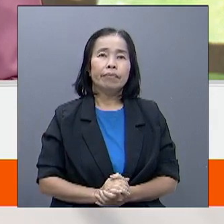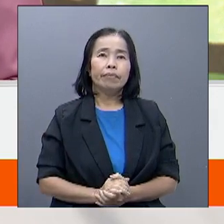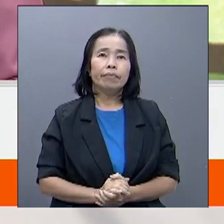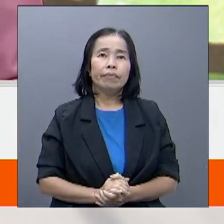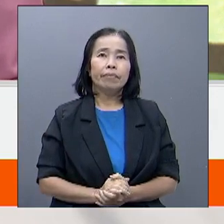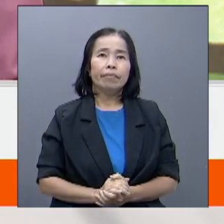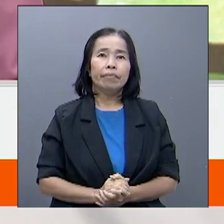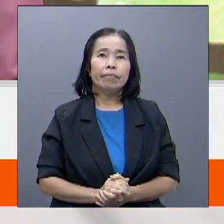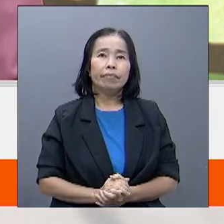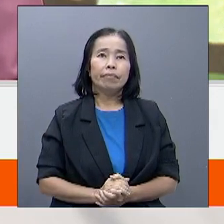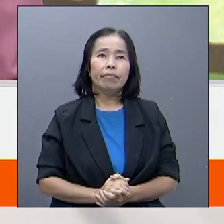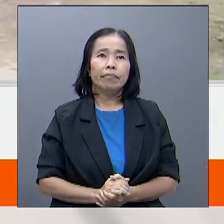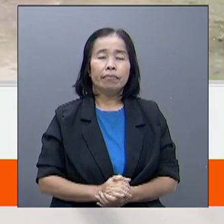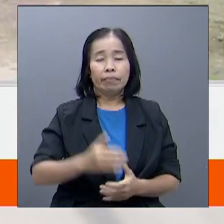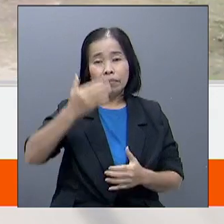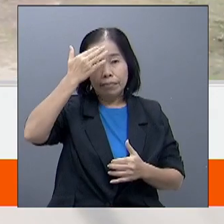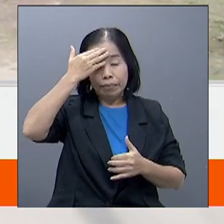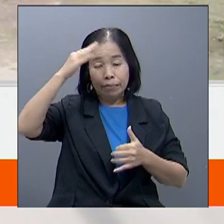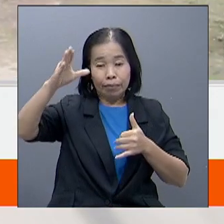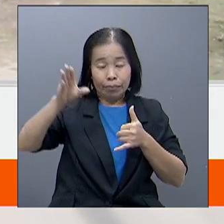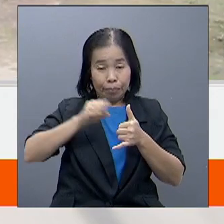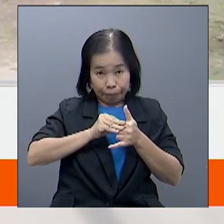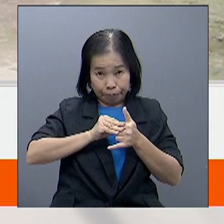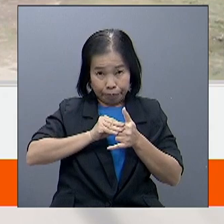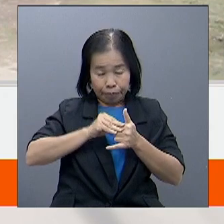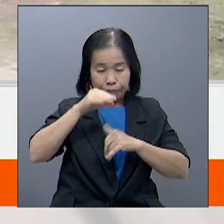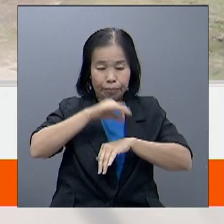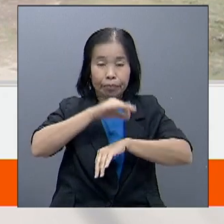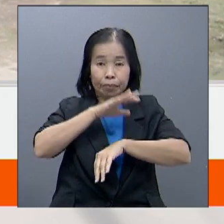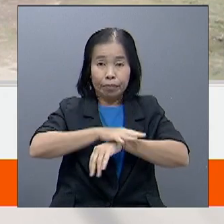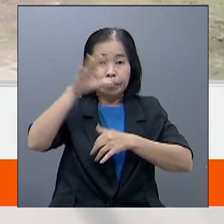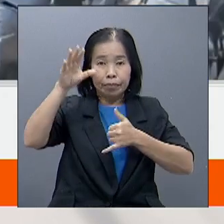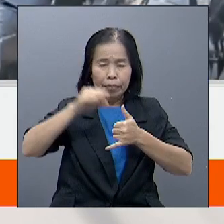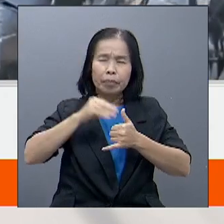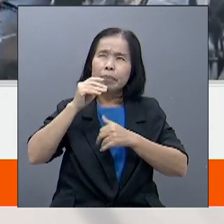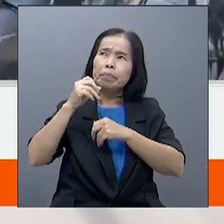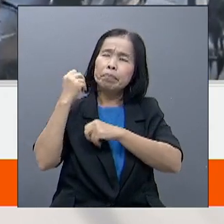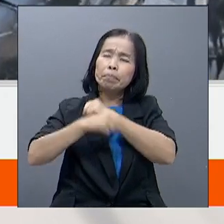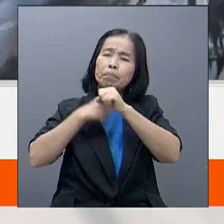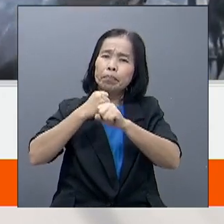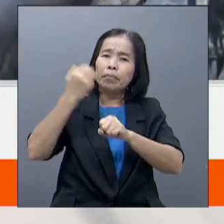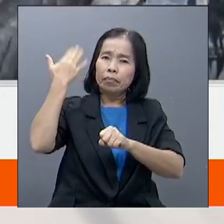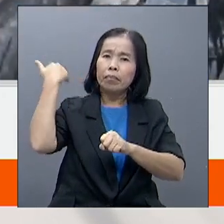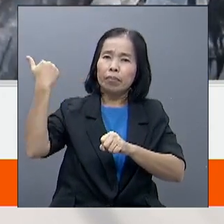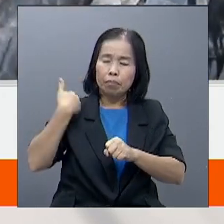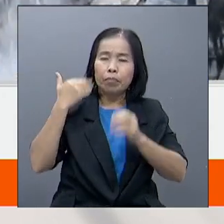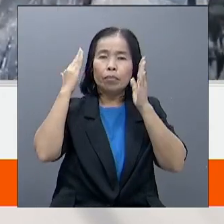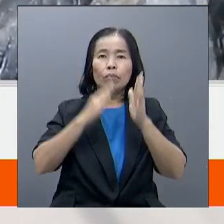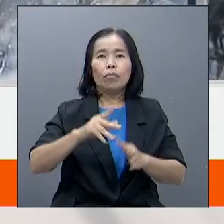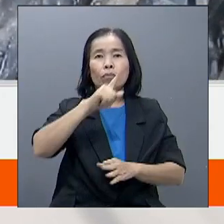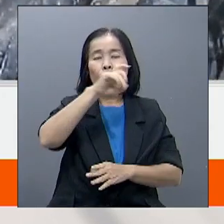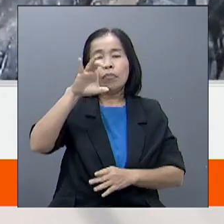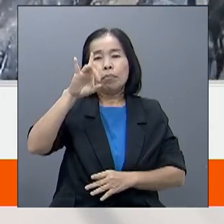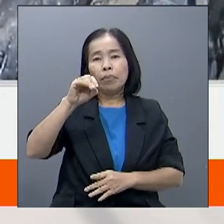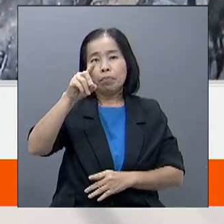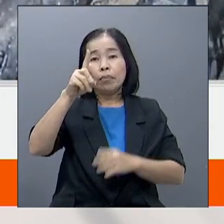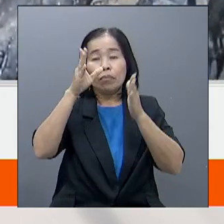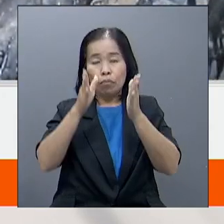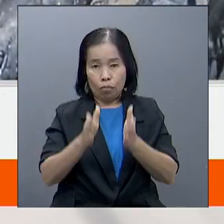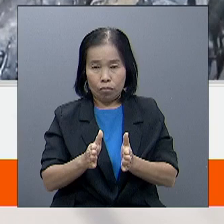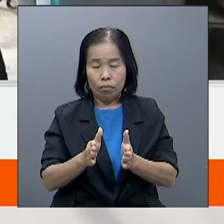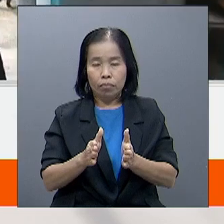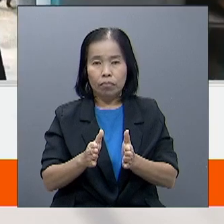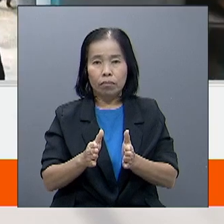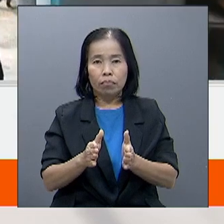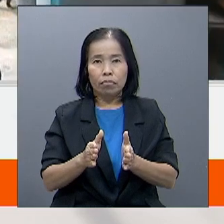การรุนแรงนะครับเราพบผู้เสียชีวิตเมื่อปีที่แล้วนะครับ181รายนะครับก็คิดก็คือ